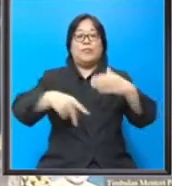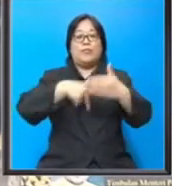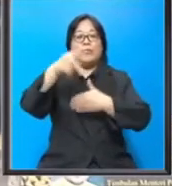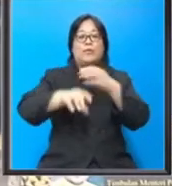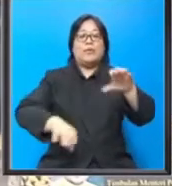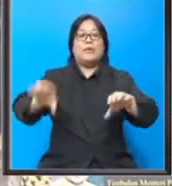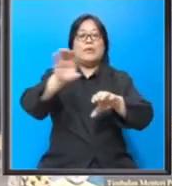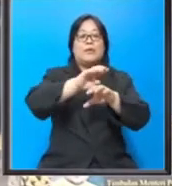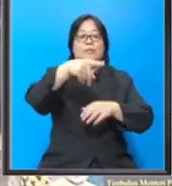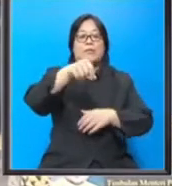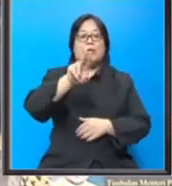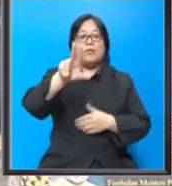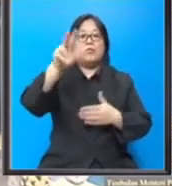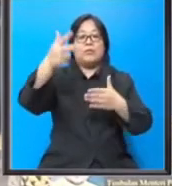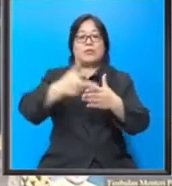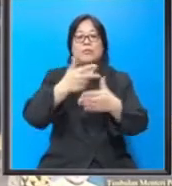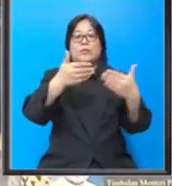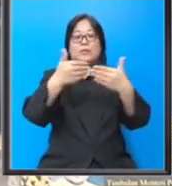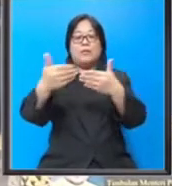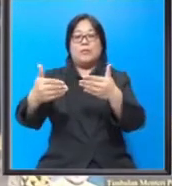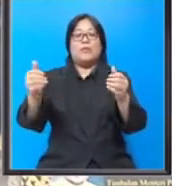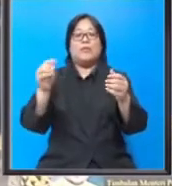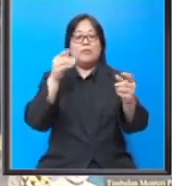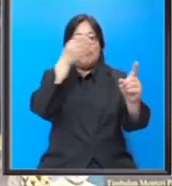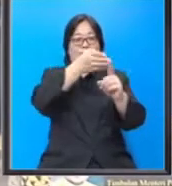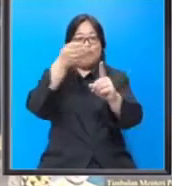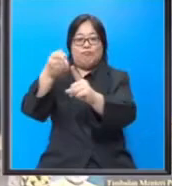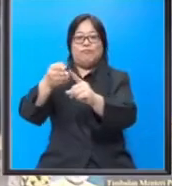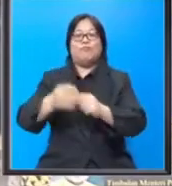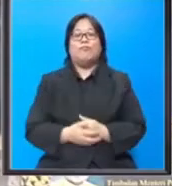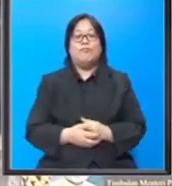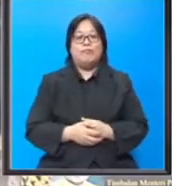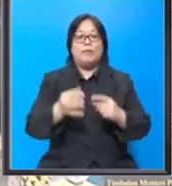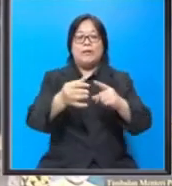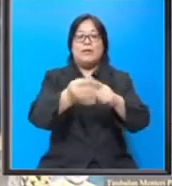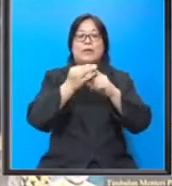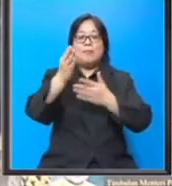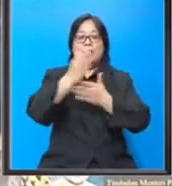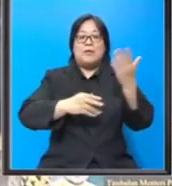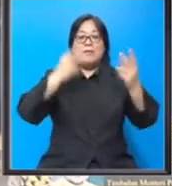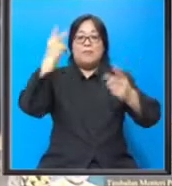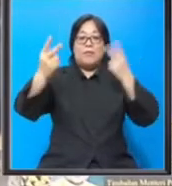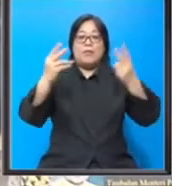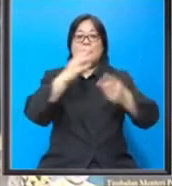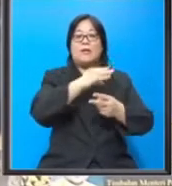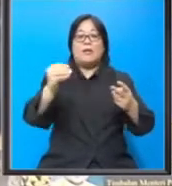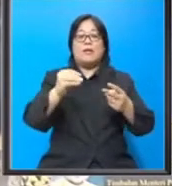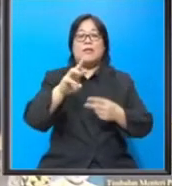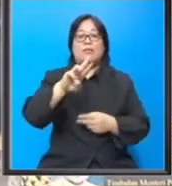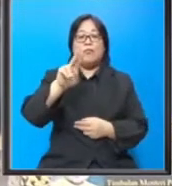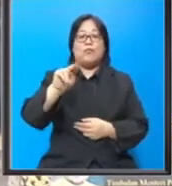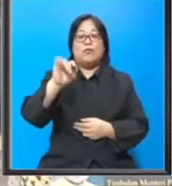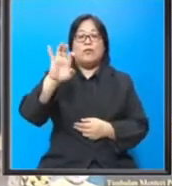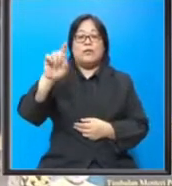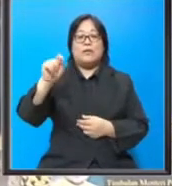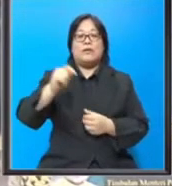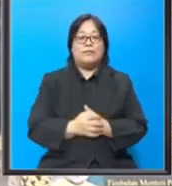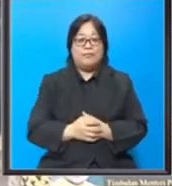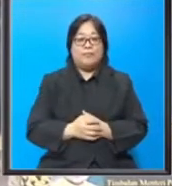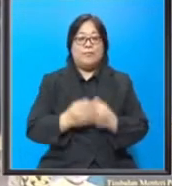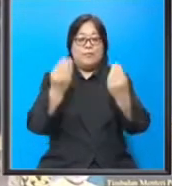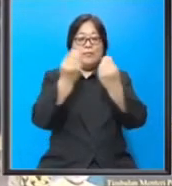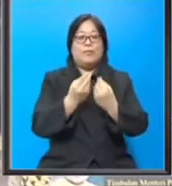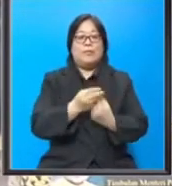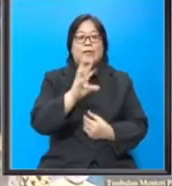program subsidi upah selama tiga bulan lagi dengan lebih besar khususnya bagi Seto pelancongan termasuk Seto pencitan dengan